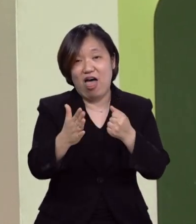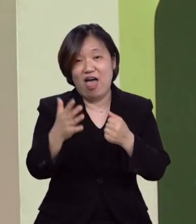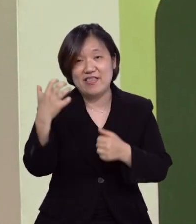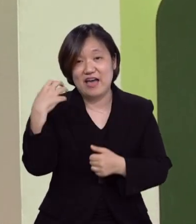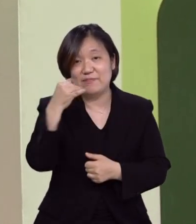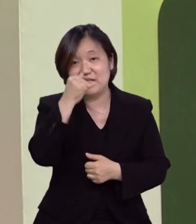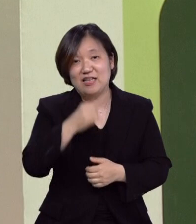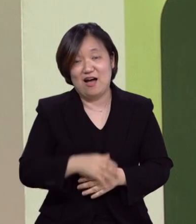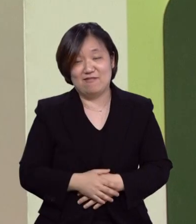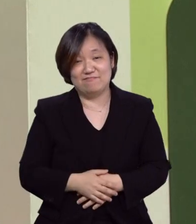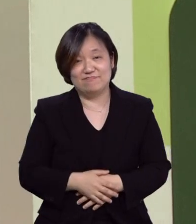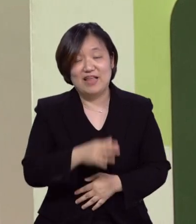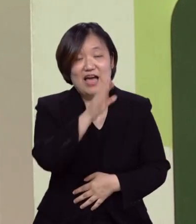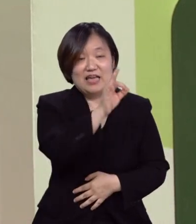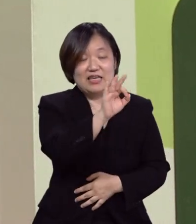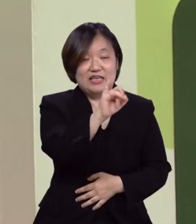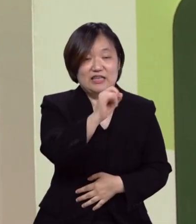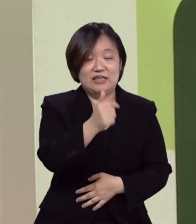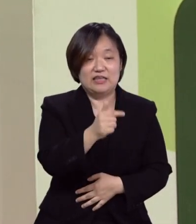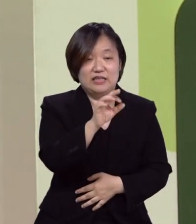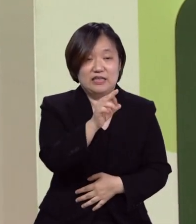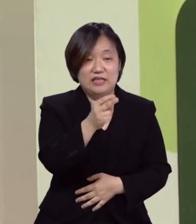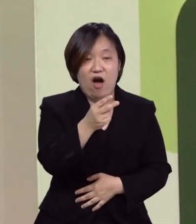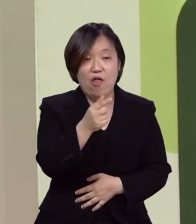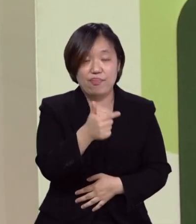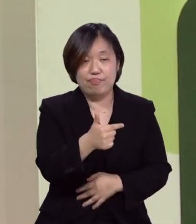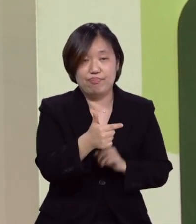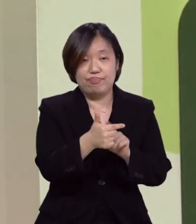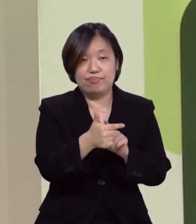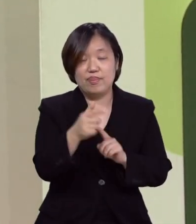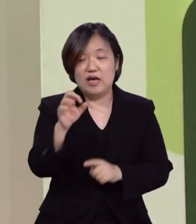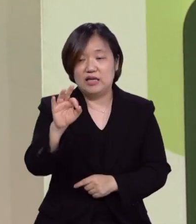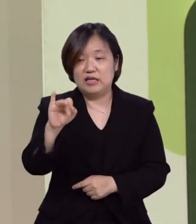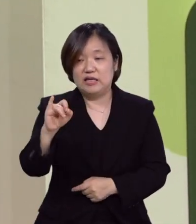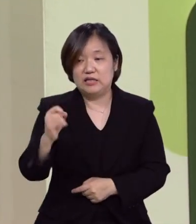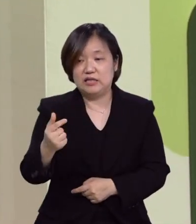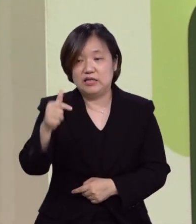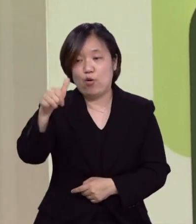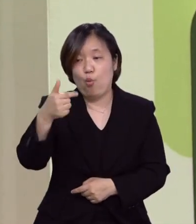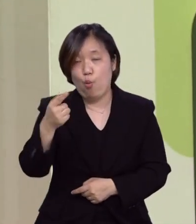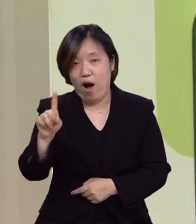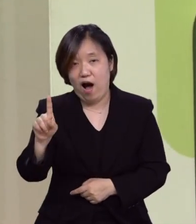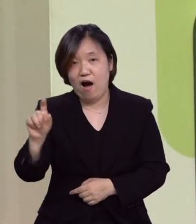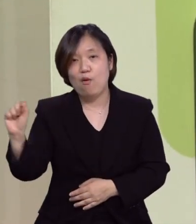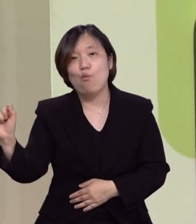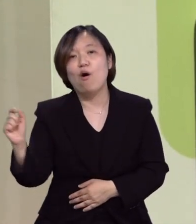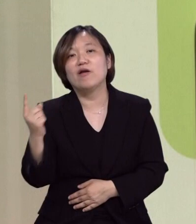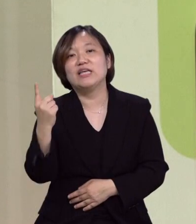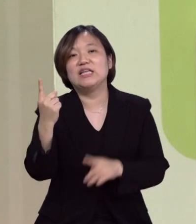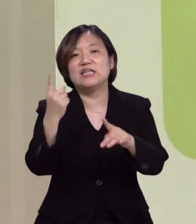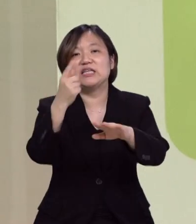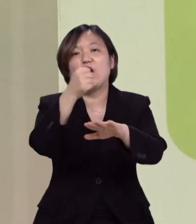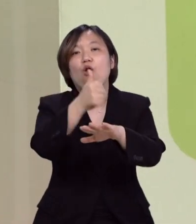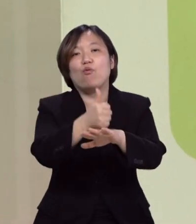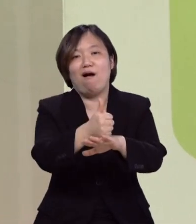이념법이라고 하든 인과법이라고 하든 모두 내가 지은 이념법 인과법이다